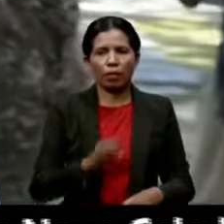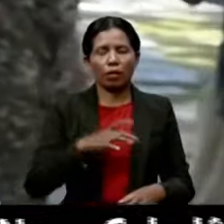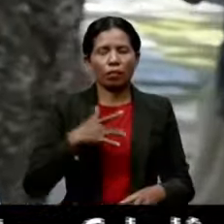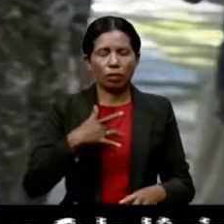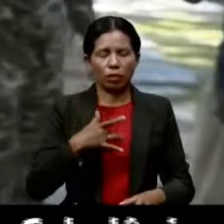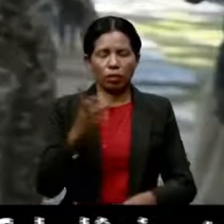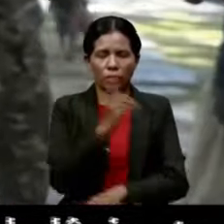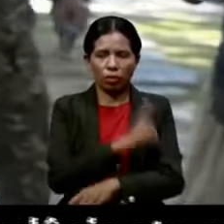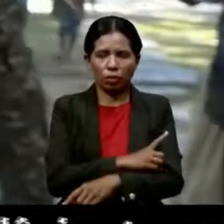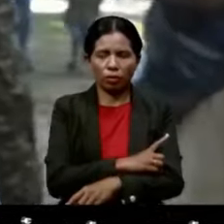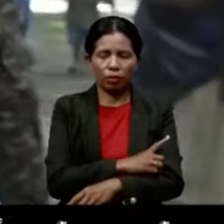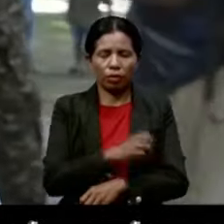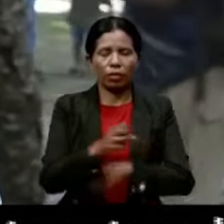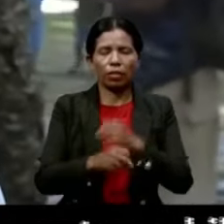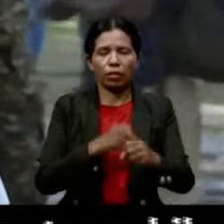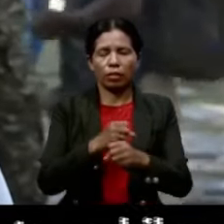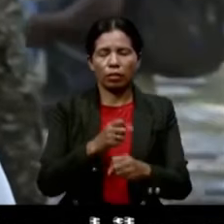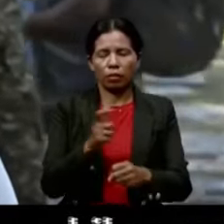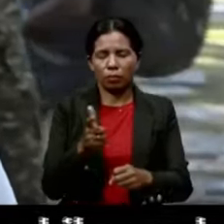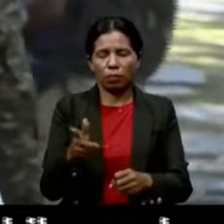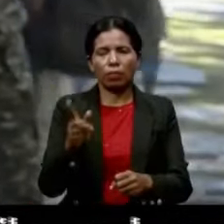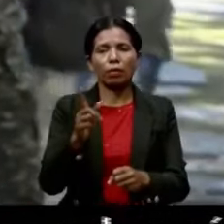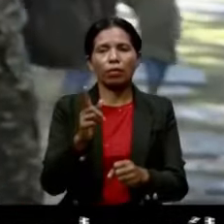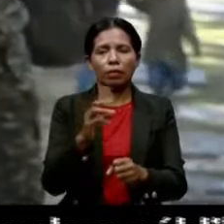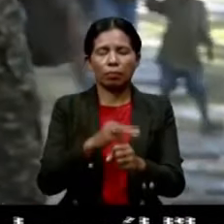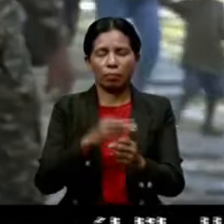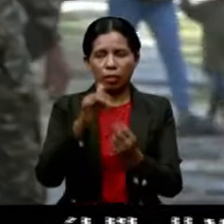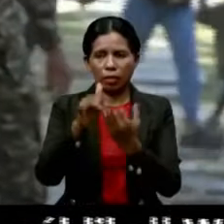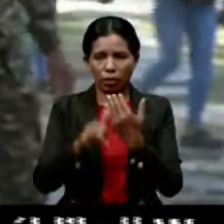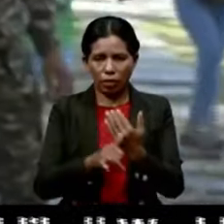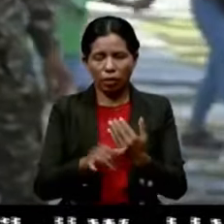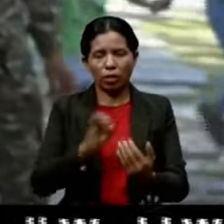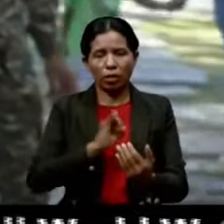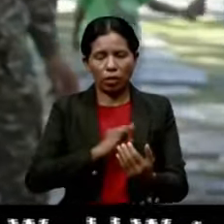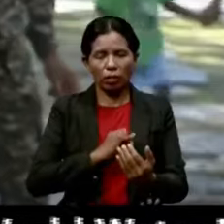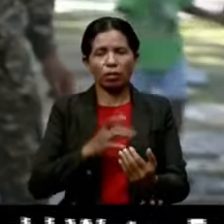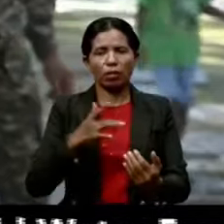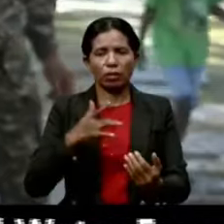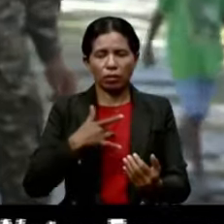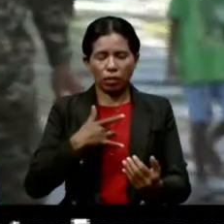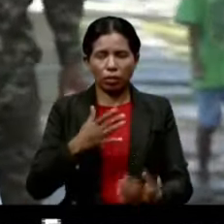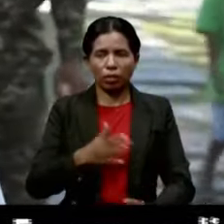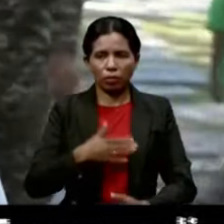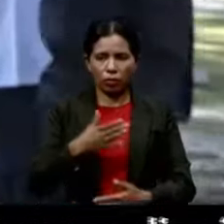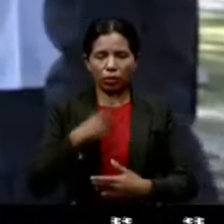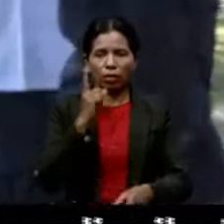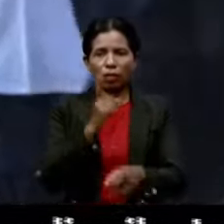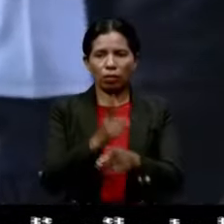ohin, loron binti de Mayu, komemorasi loron itu loron independensia. Sinti orgullo